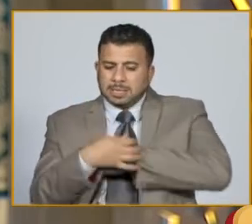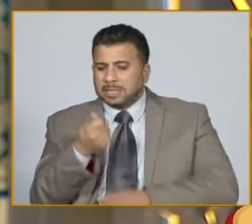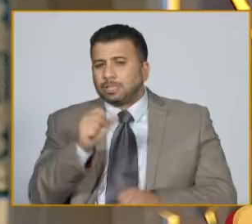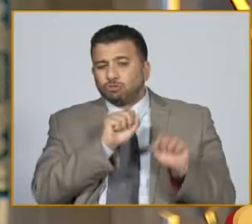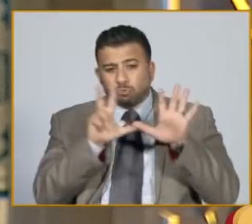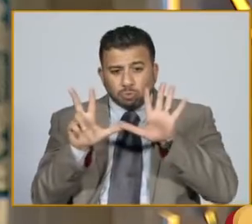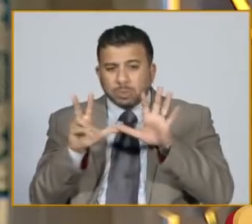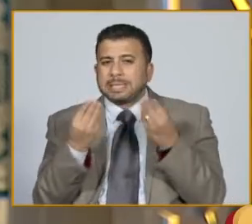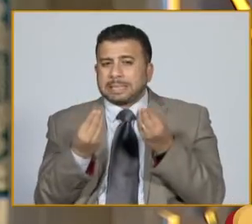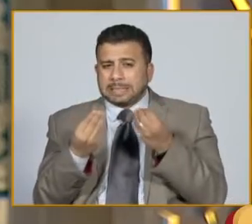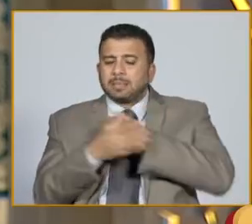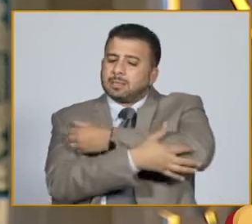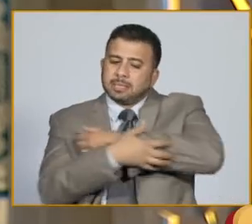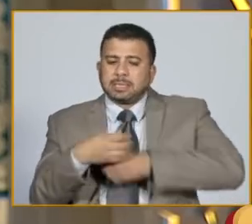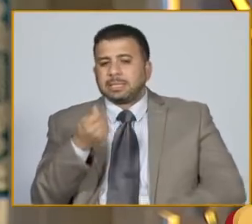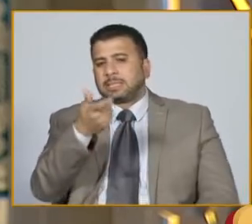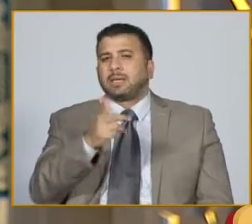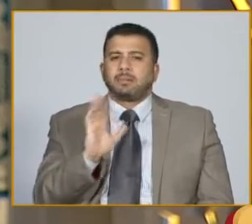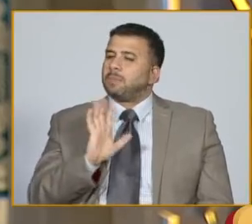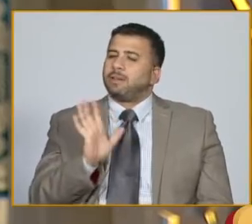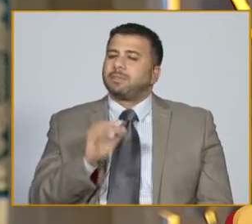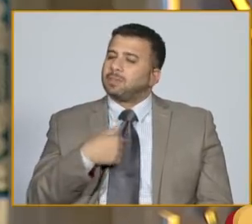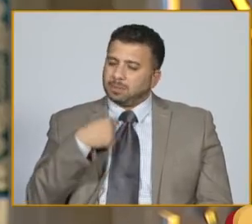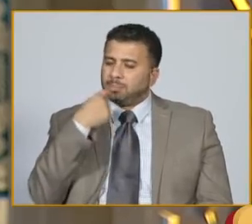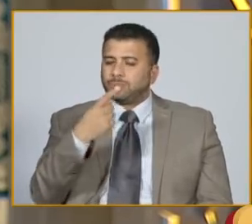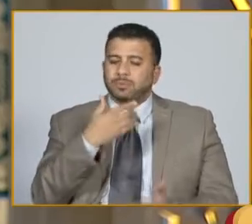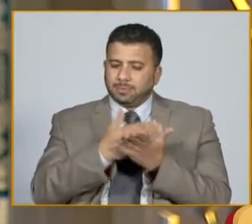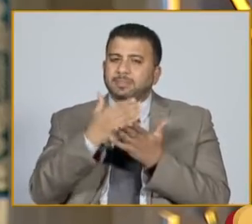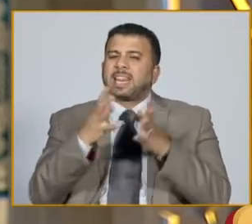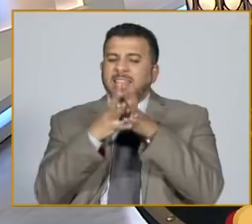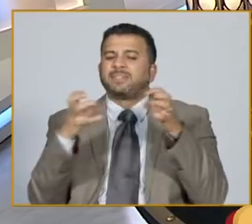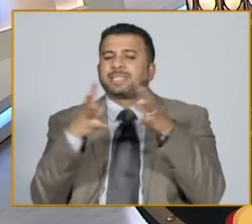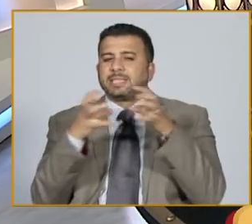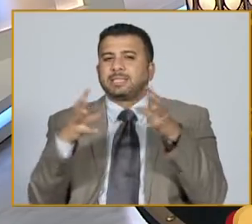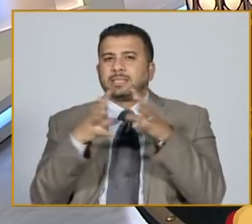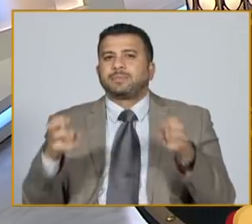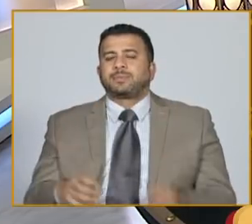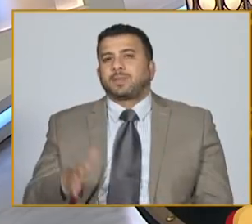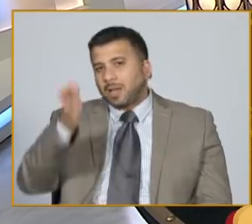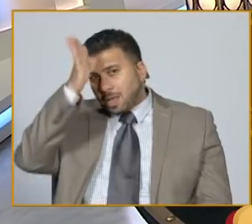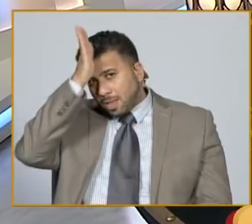لك بحول الله. بارك الله فيك. مرحبا أخوي. مرحبا. تفضل يا أحمد أيضا من العراق.